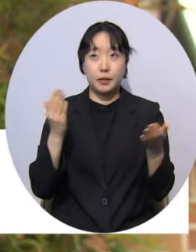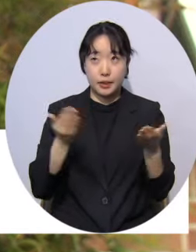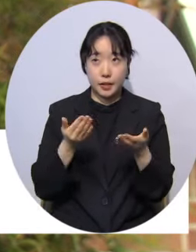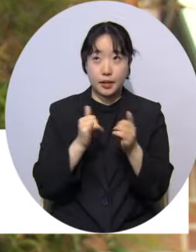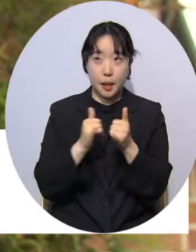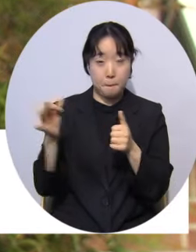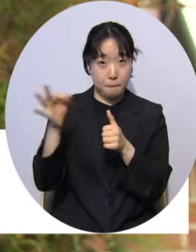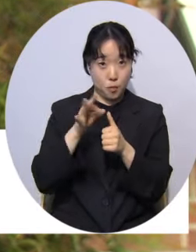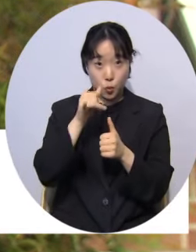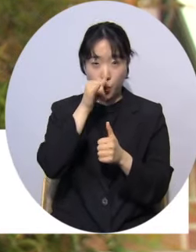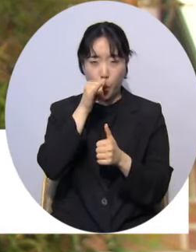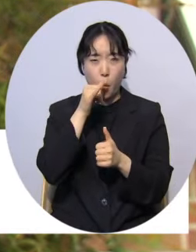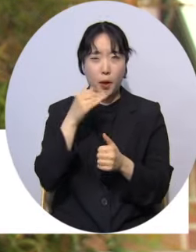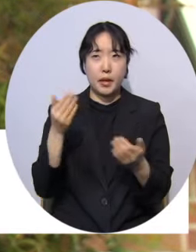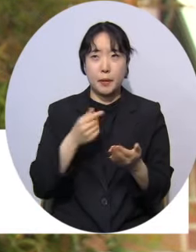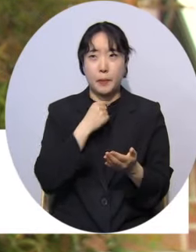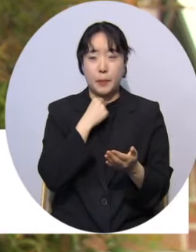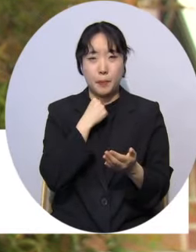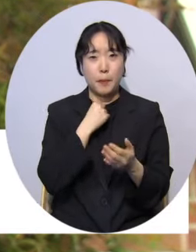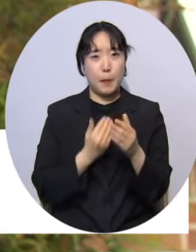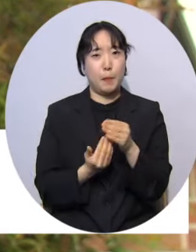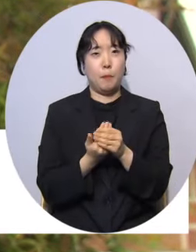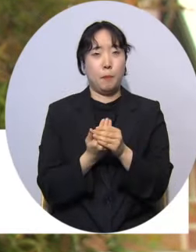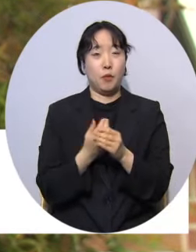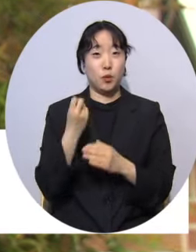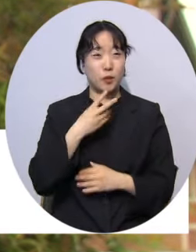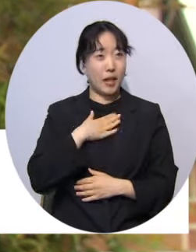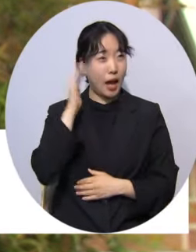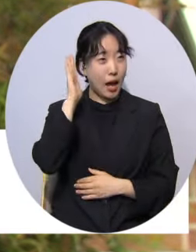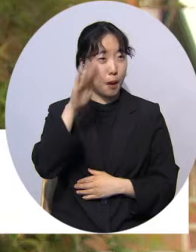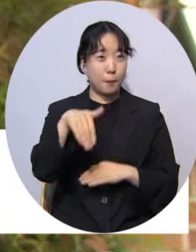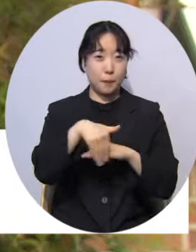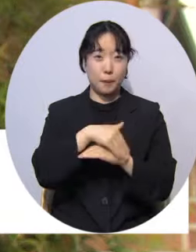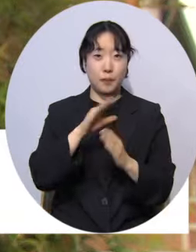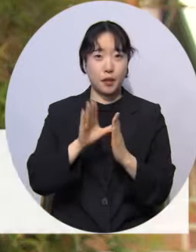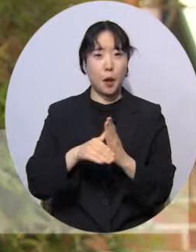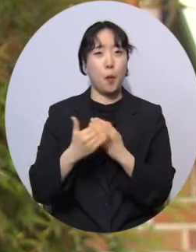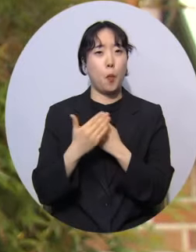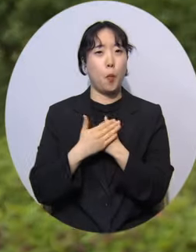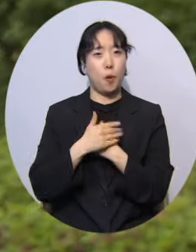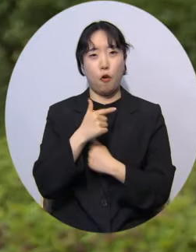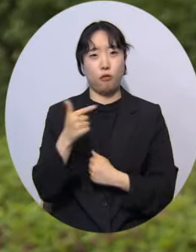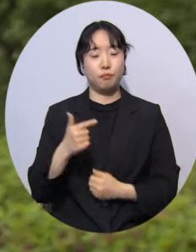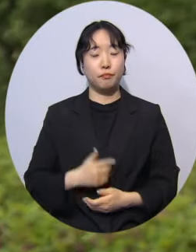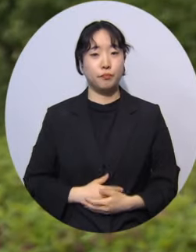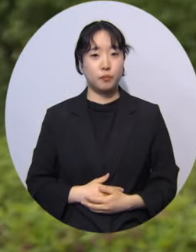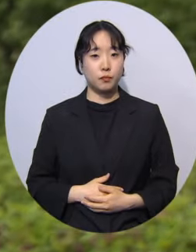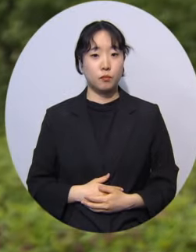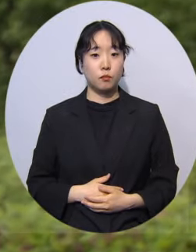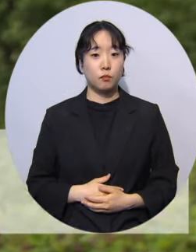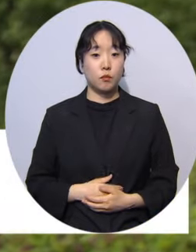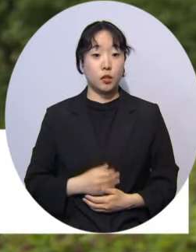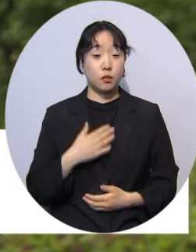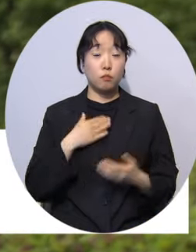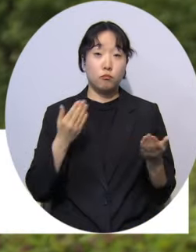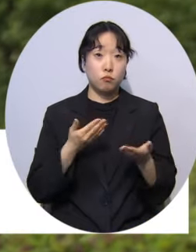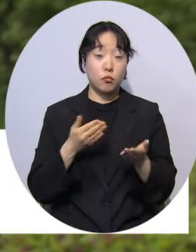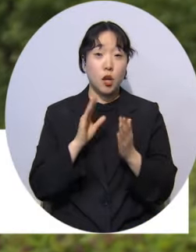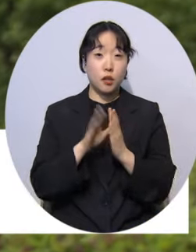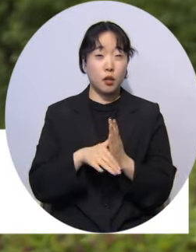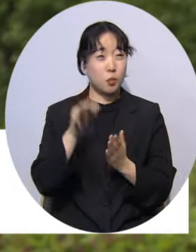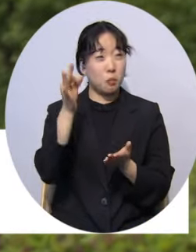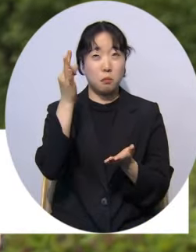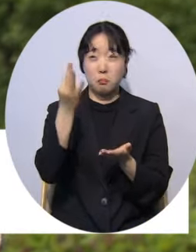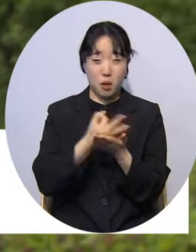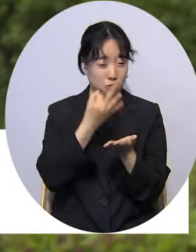의욕도 더 생길 것 같고 제 미래를 설계하는 데 있어서도 조금 도움이 될 것 같습니다. 일을 하면서도 돈을 이제 허투루